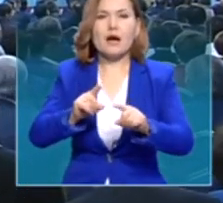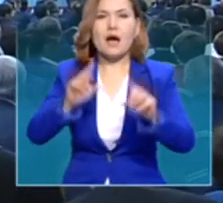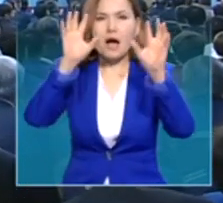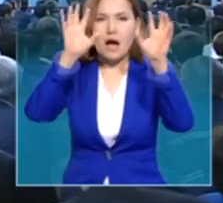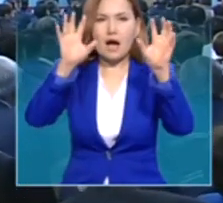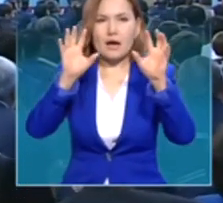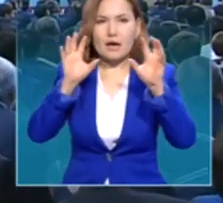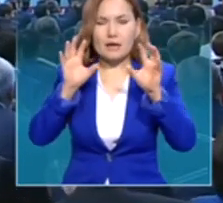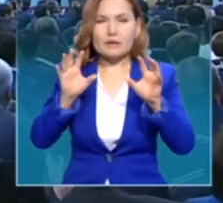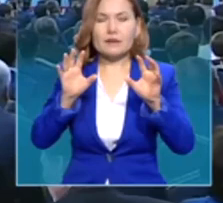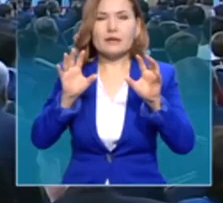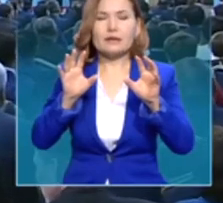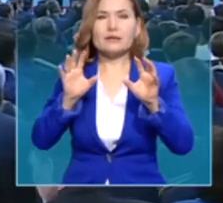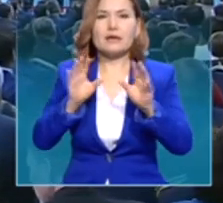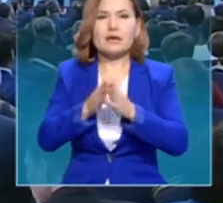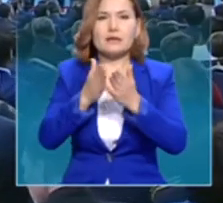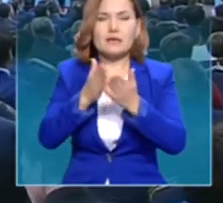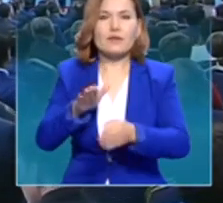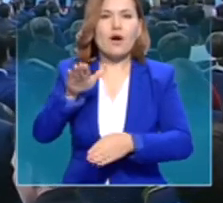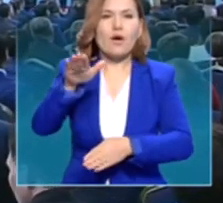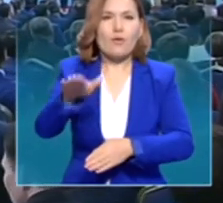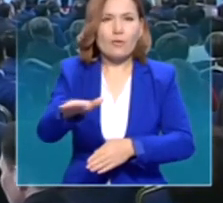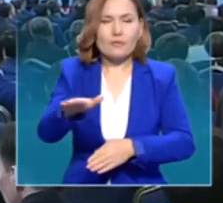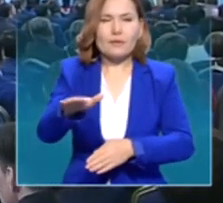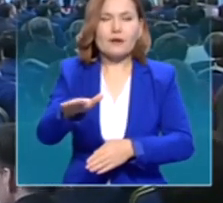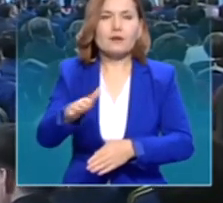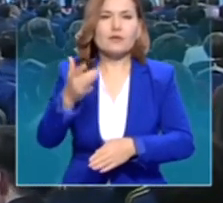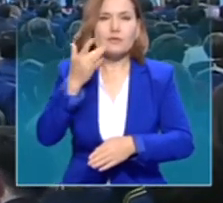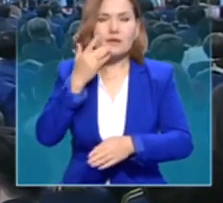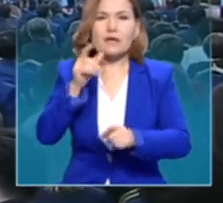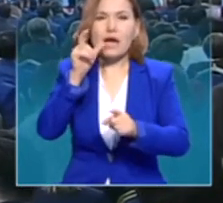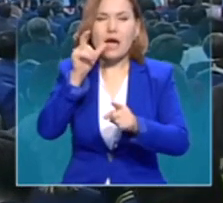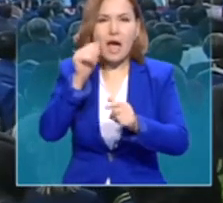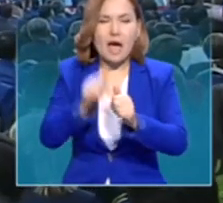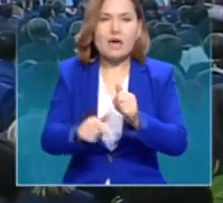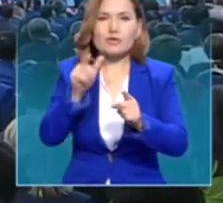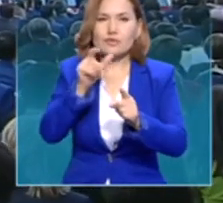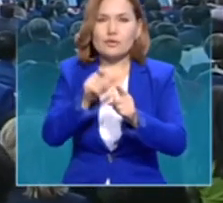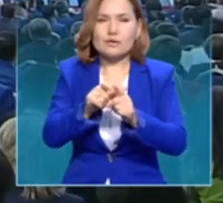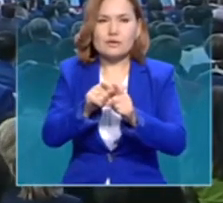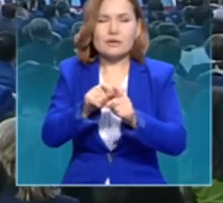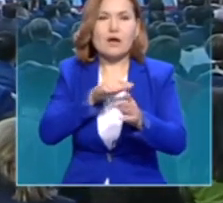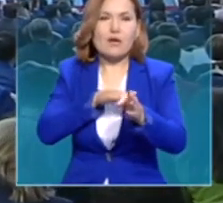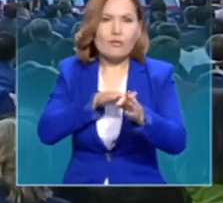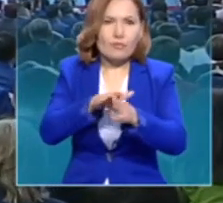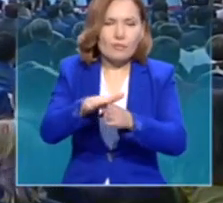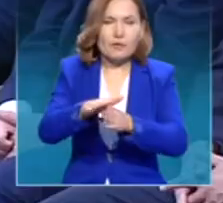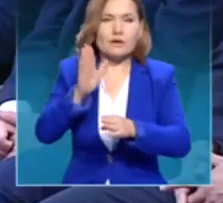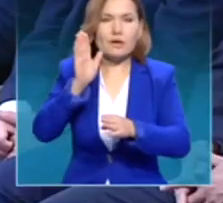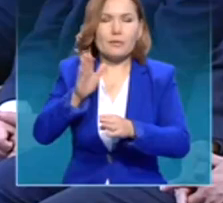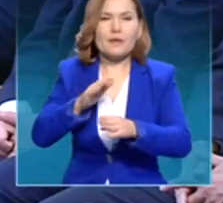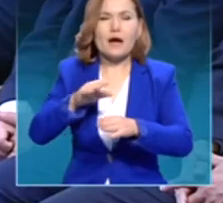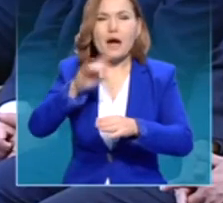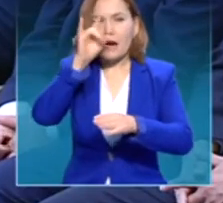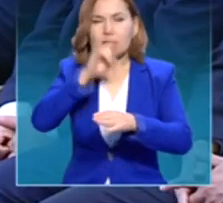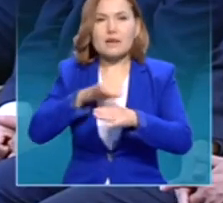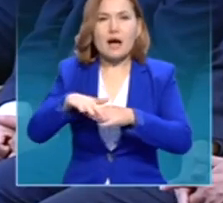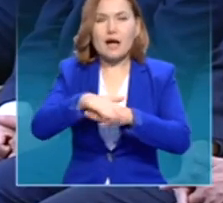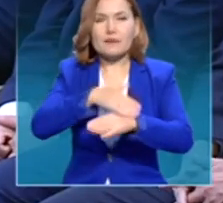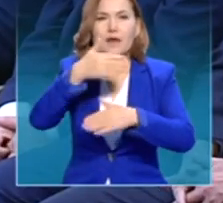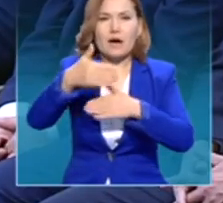қолымды қойып, оның әр сөзін мүлтіксіз орындаймын. Халқымның алдындағы осы